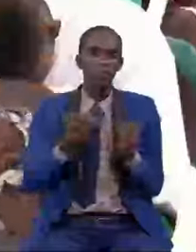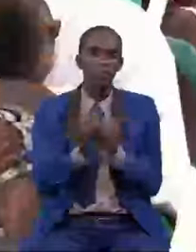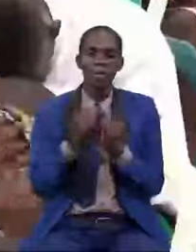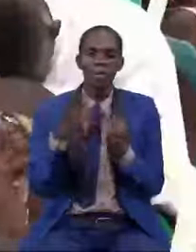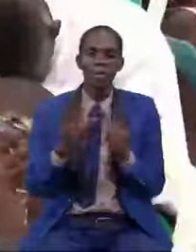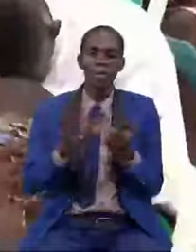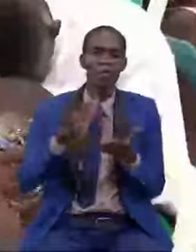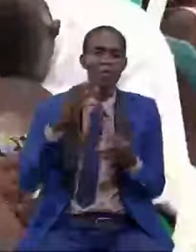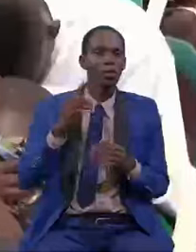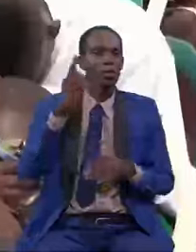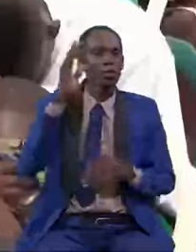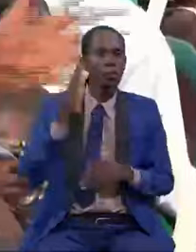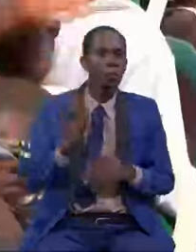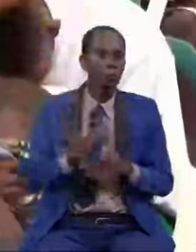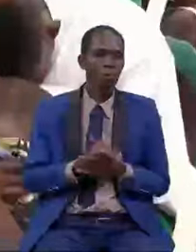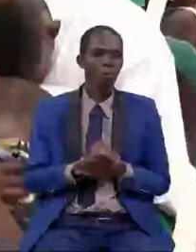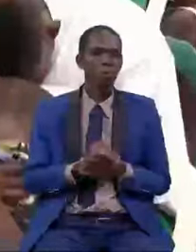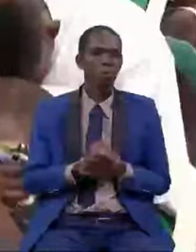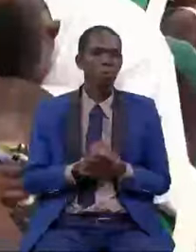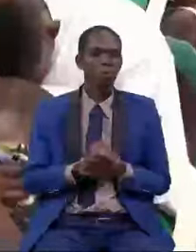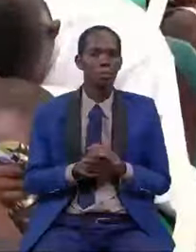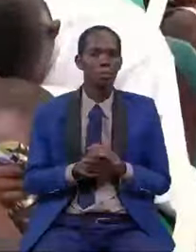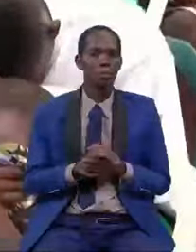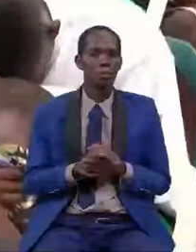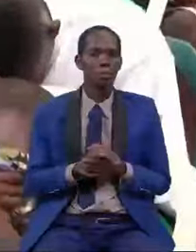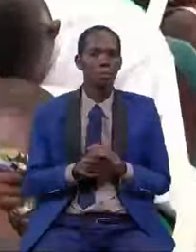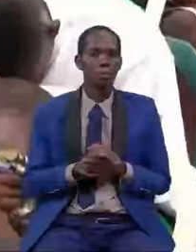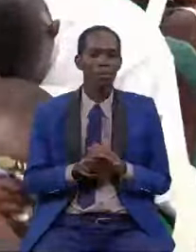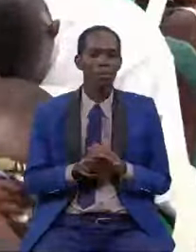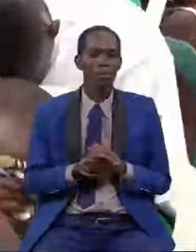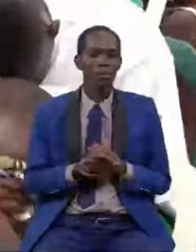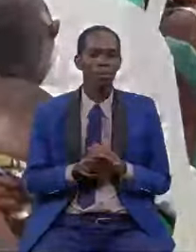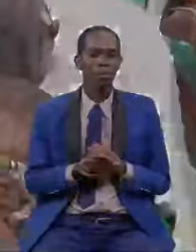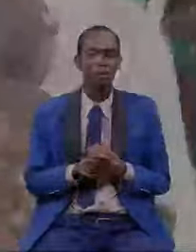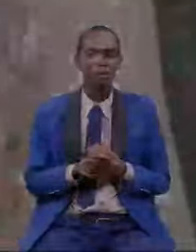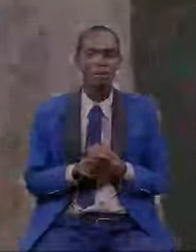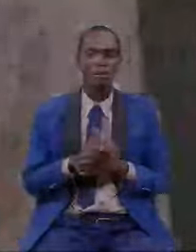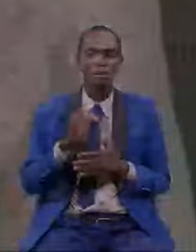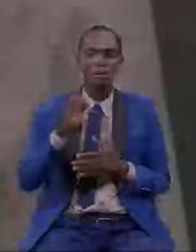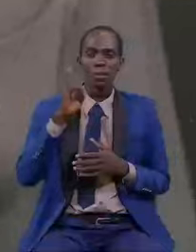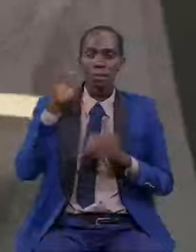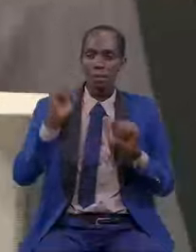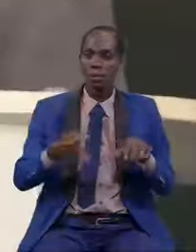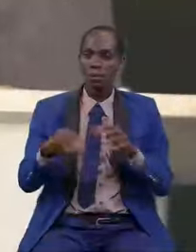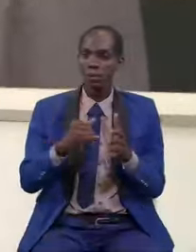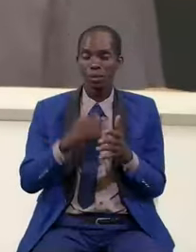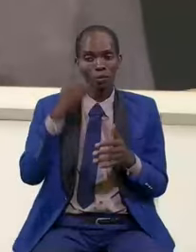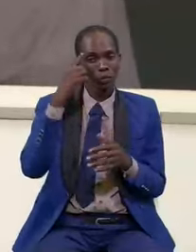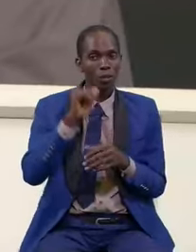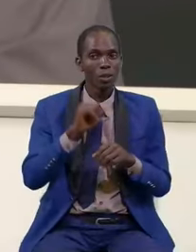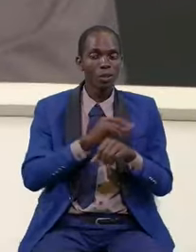Amen. Il peut le faire pour une